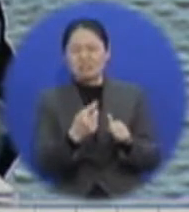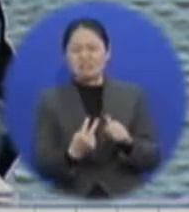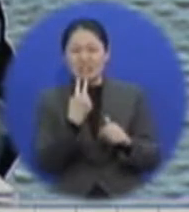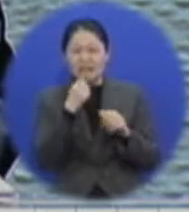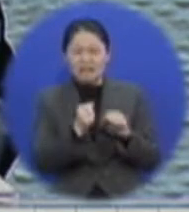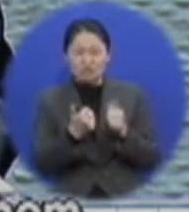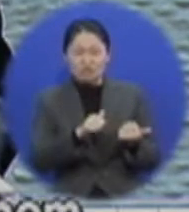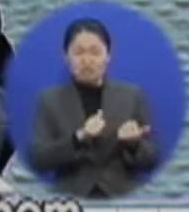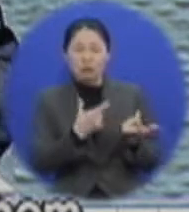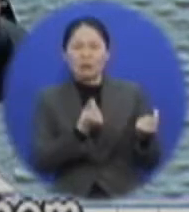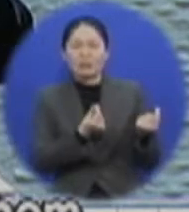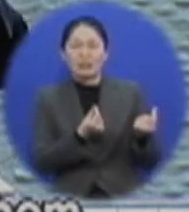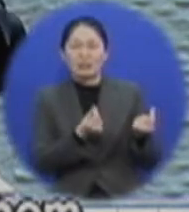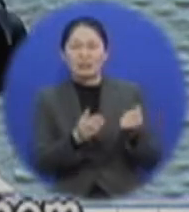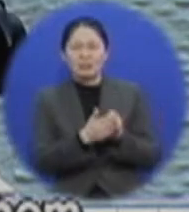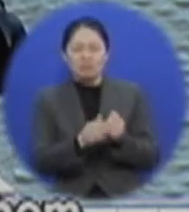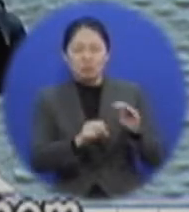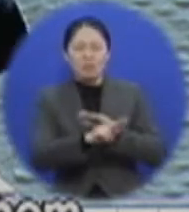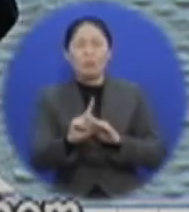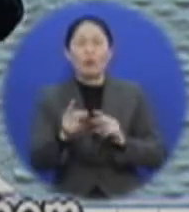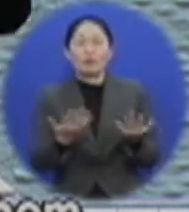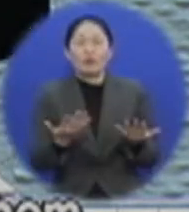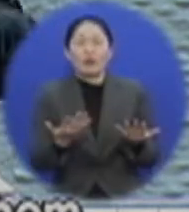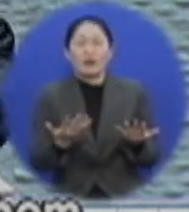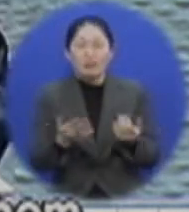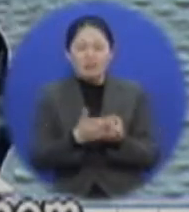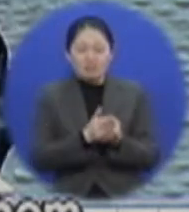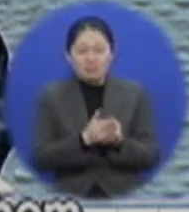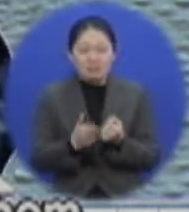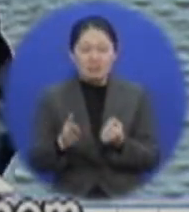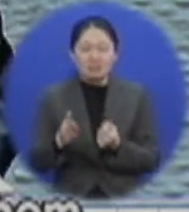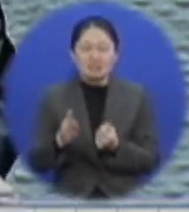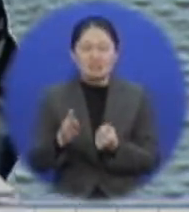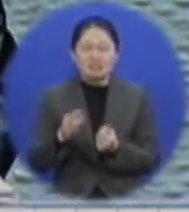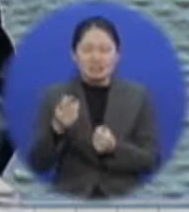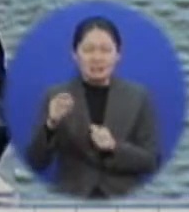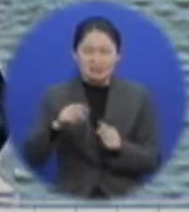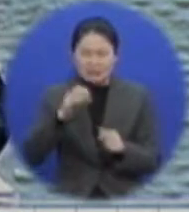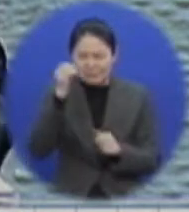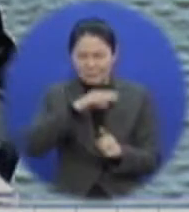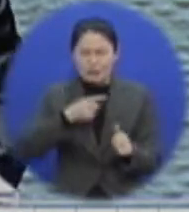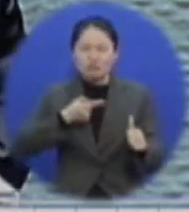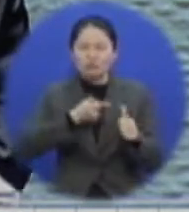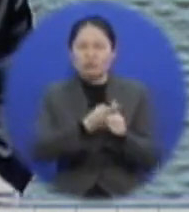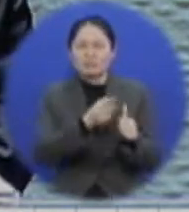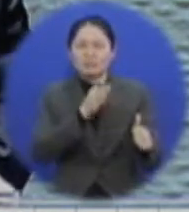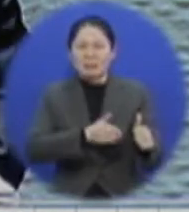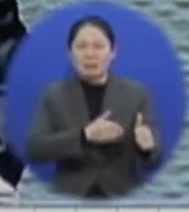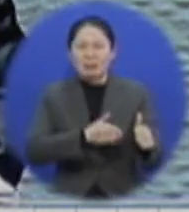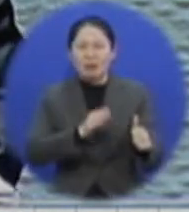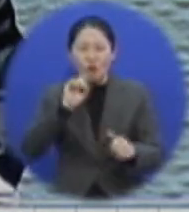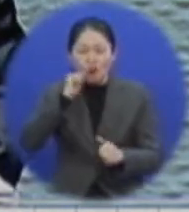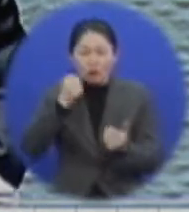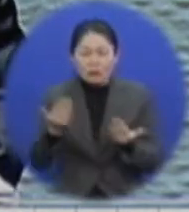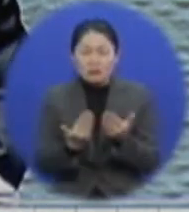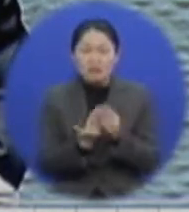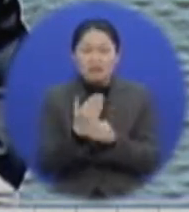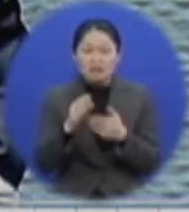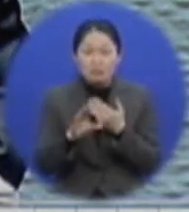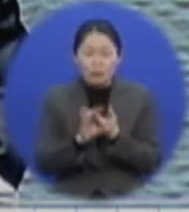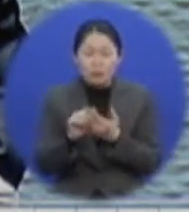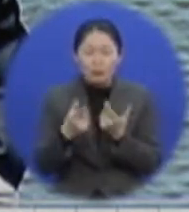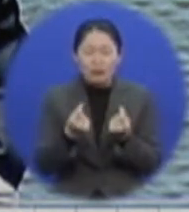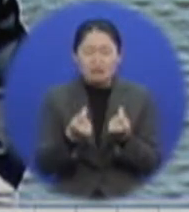인데 이제 도망 감은 어떡합니까 아예 죽여 버립니다 어려운 일 생기면 사람이 다 그렇게